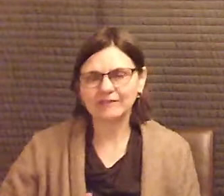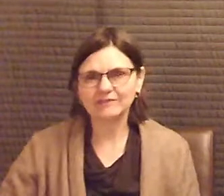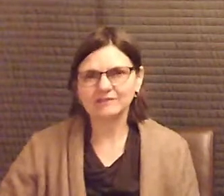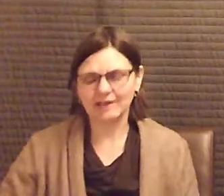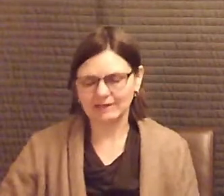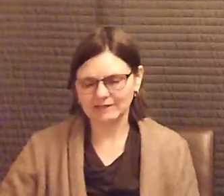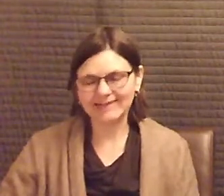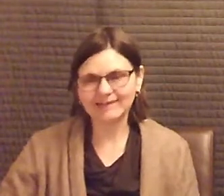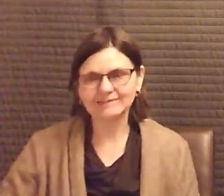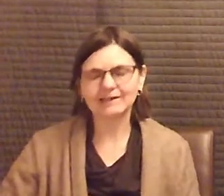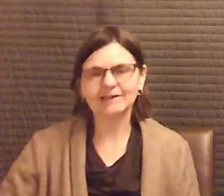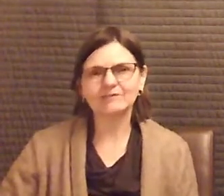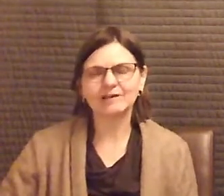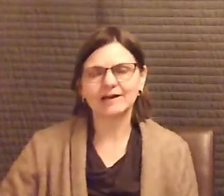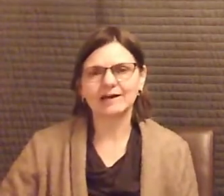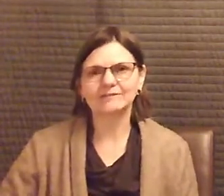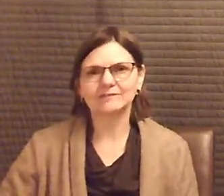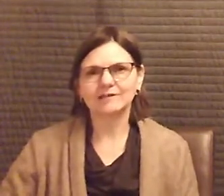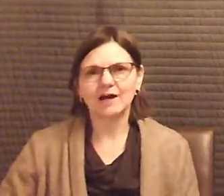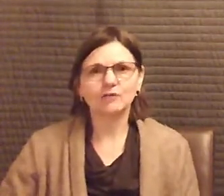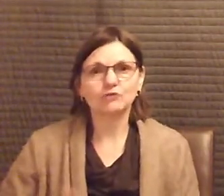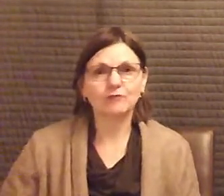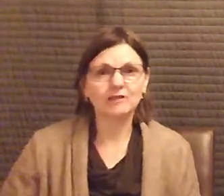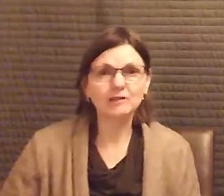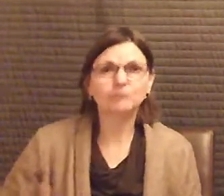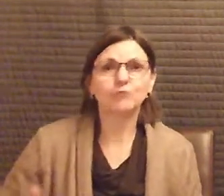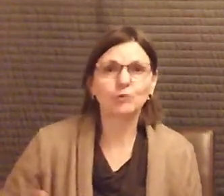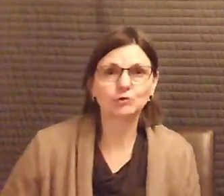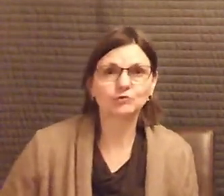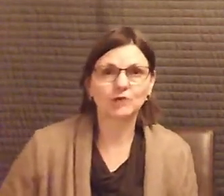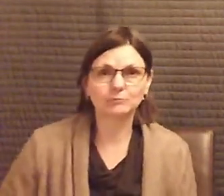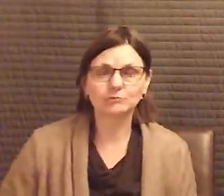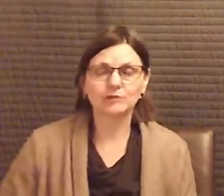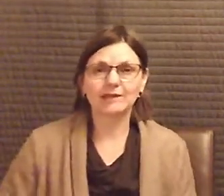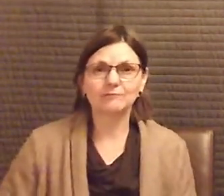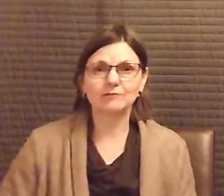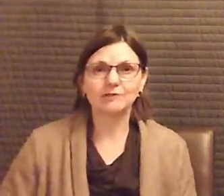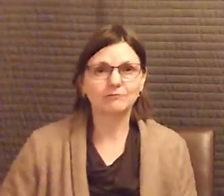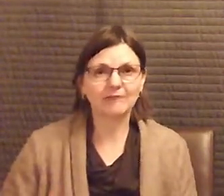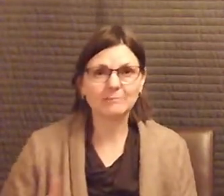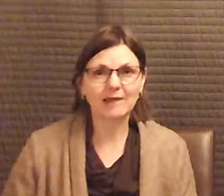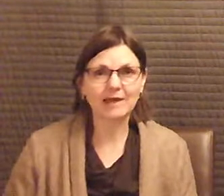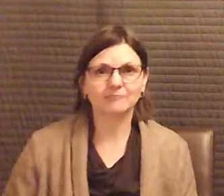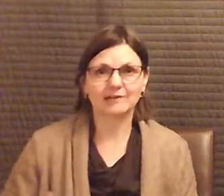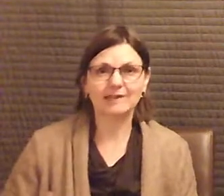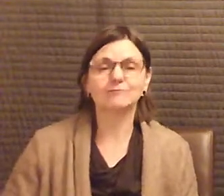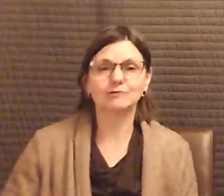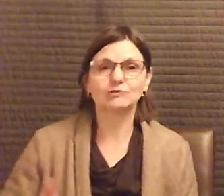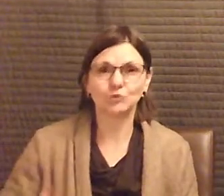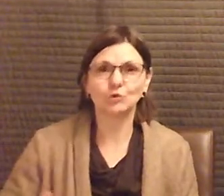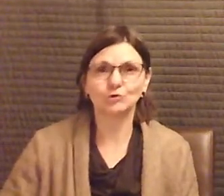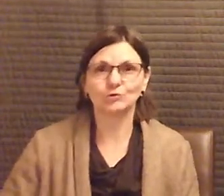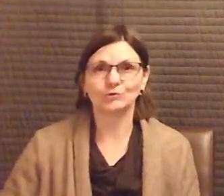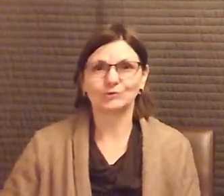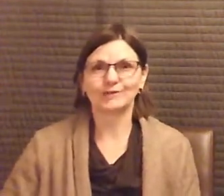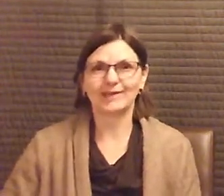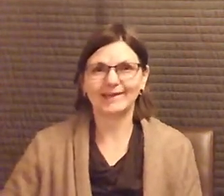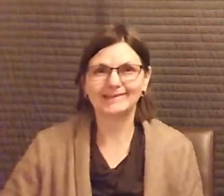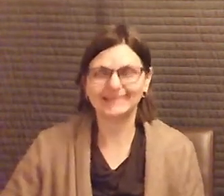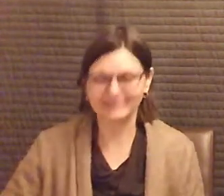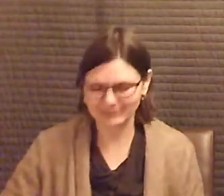opstandig zijn en daar tegenin willen gaan alsof we er niet voor u zouden moeten leven het feit blijft wel even door u